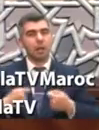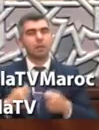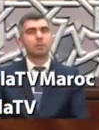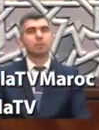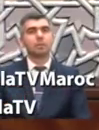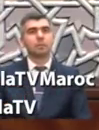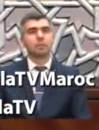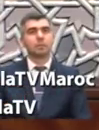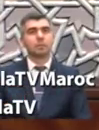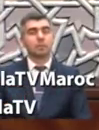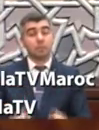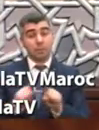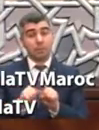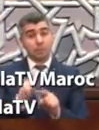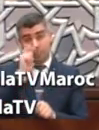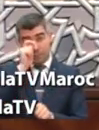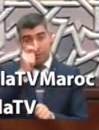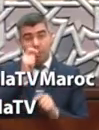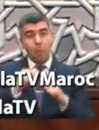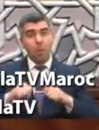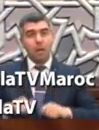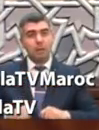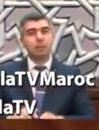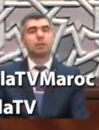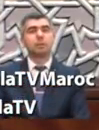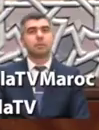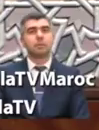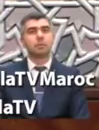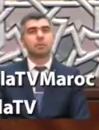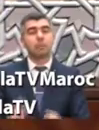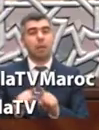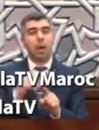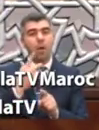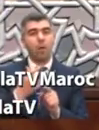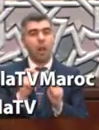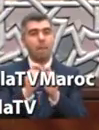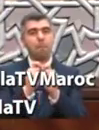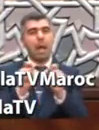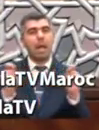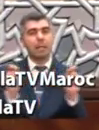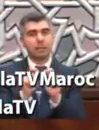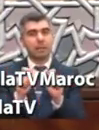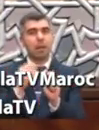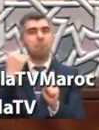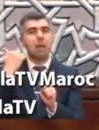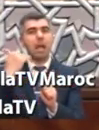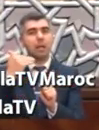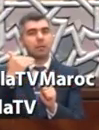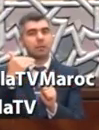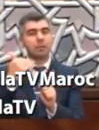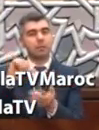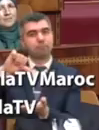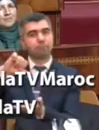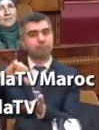اولا كنهنيك السيد الوزير على النجاح المعرض الدولي للفلاحه مكناس. سيد